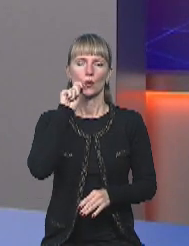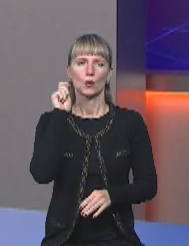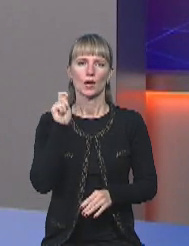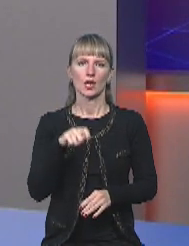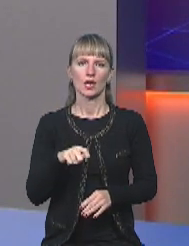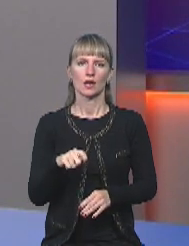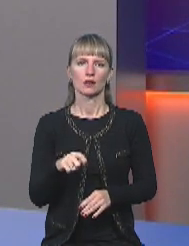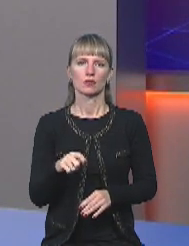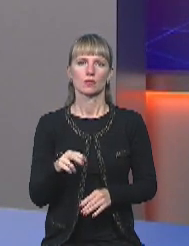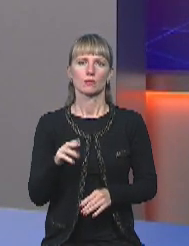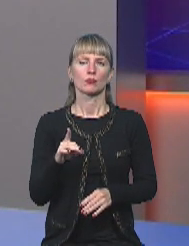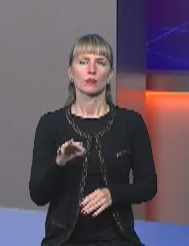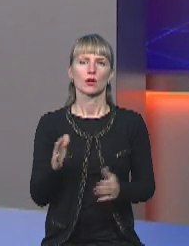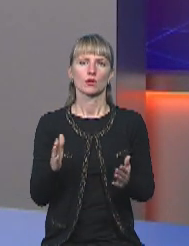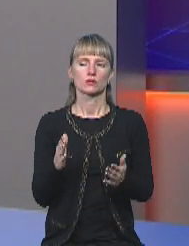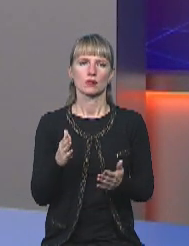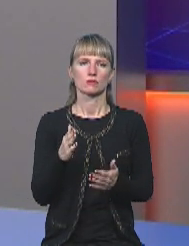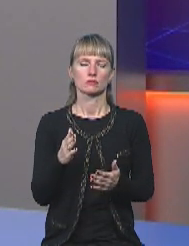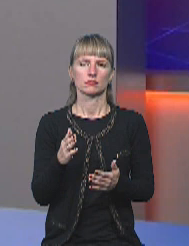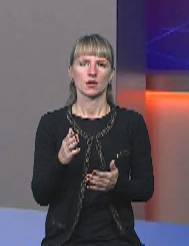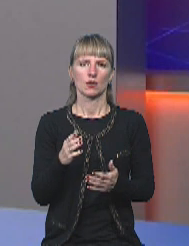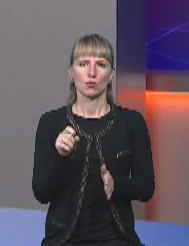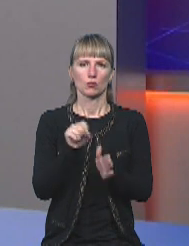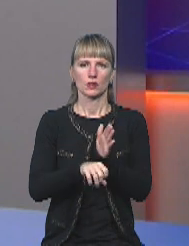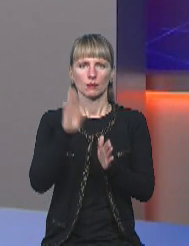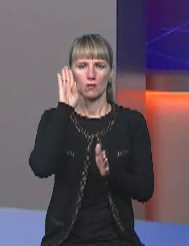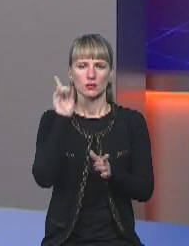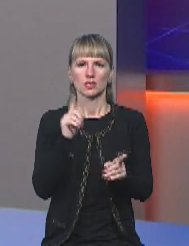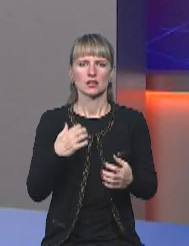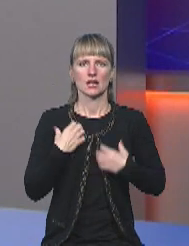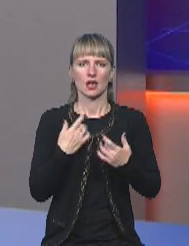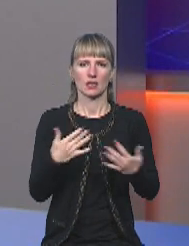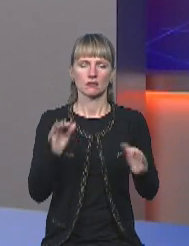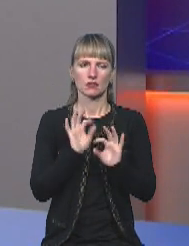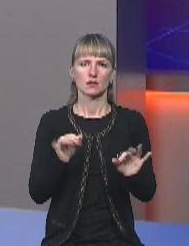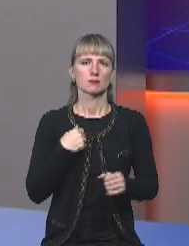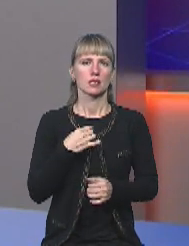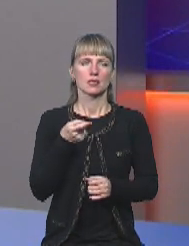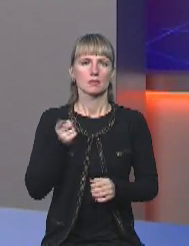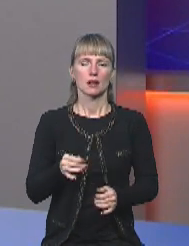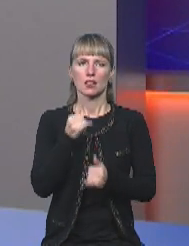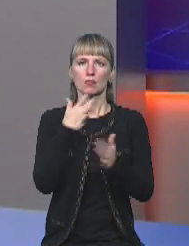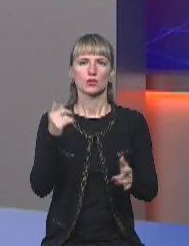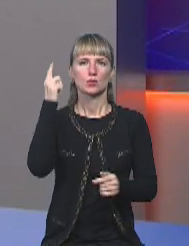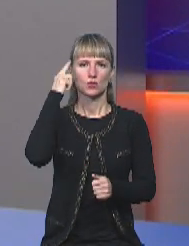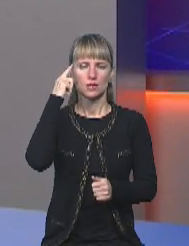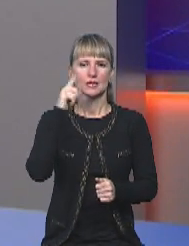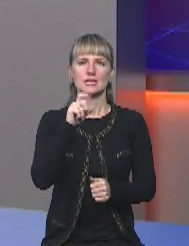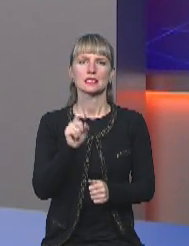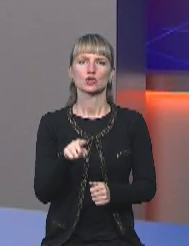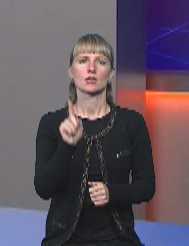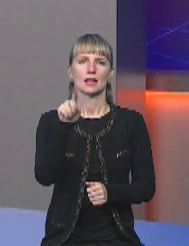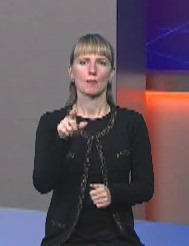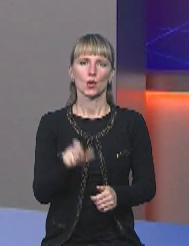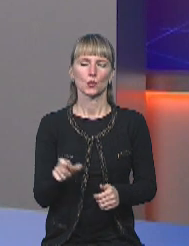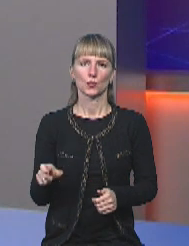Україну, якусь там розп'ятих хлопчиків, жахливу Україну, так інше, тобто насправді ми не можемо знати, за що там